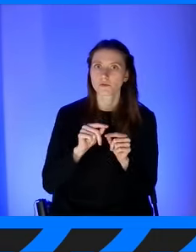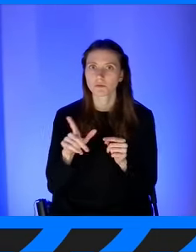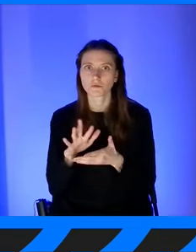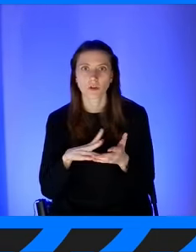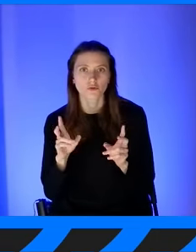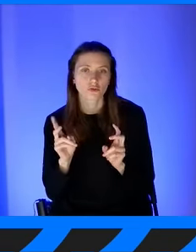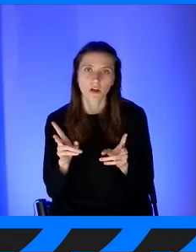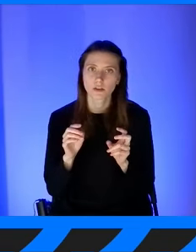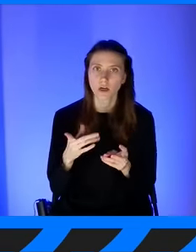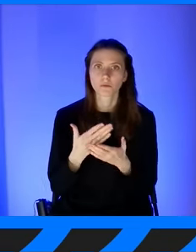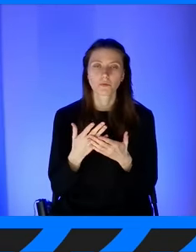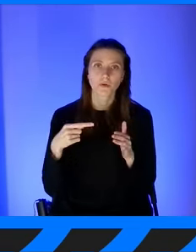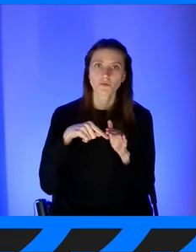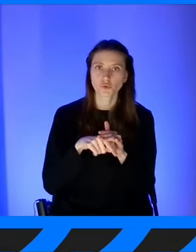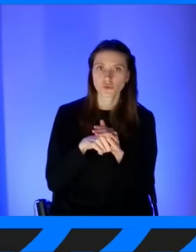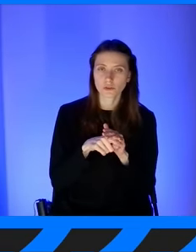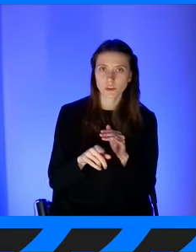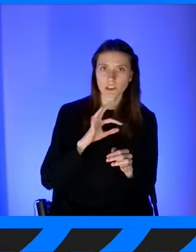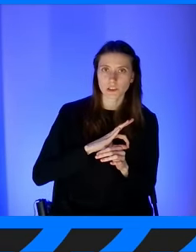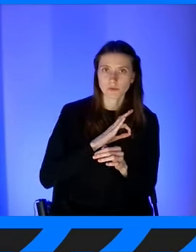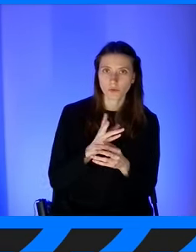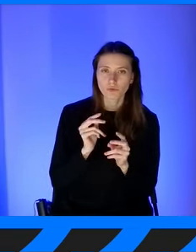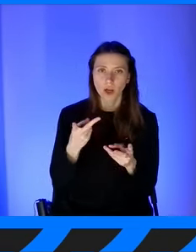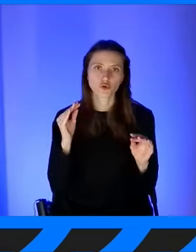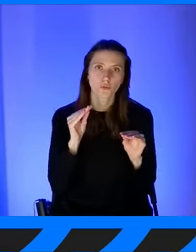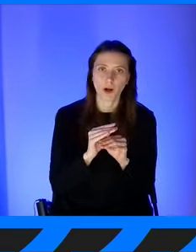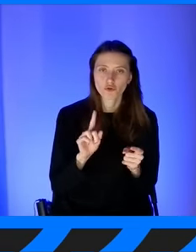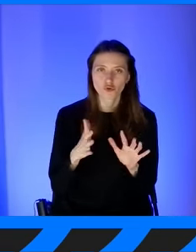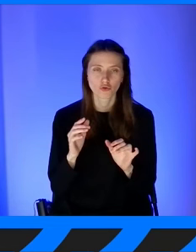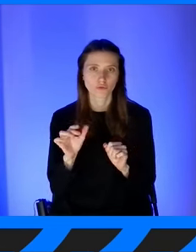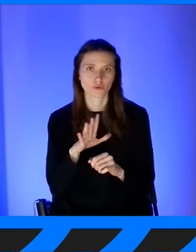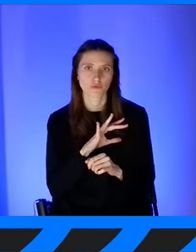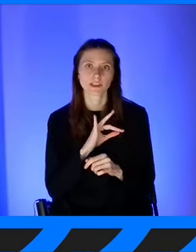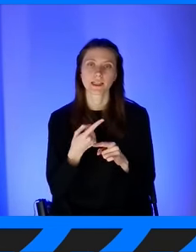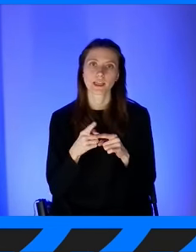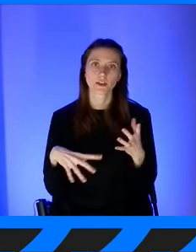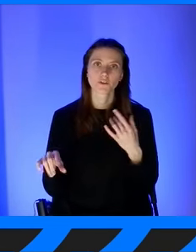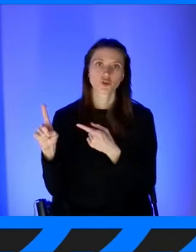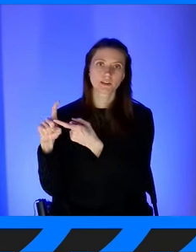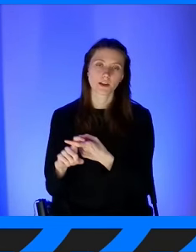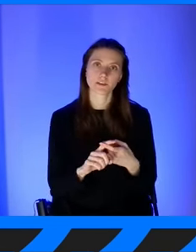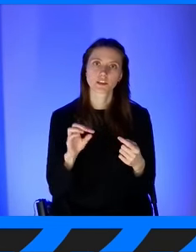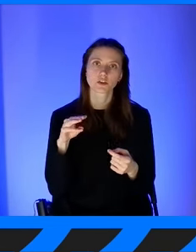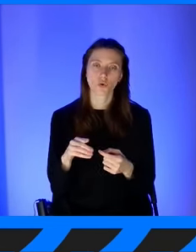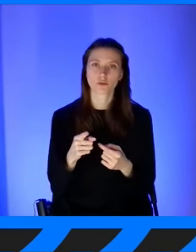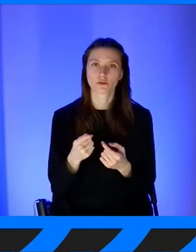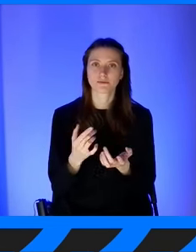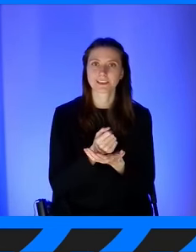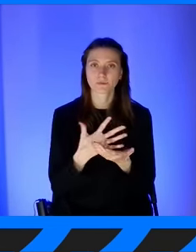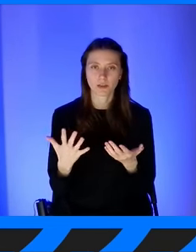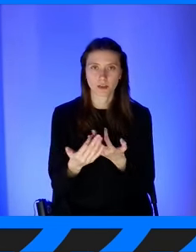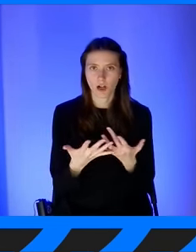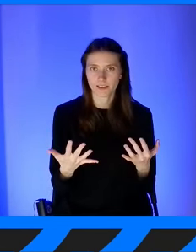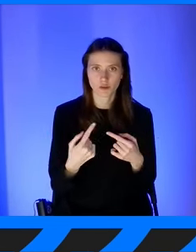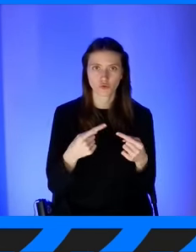эксплуатацию либо добавлять то есть Либо так либо сяк зависит от Спектр решаемых там других